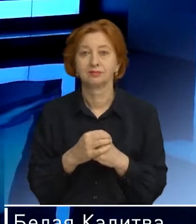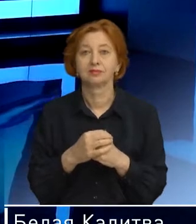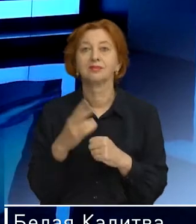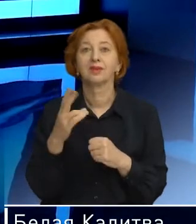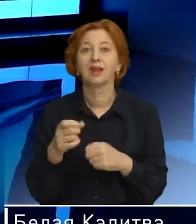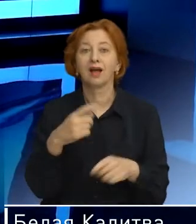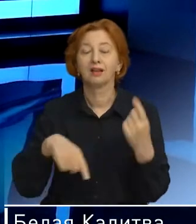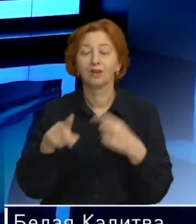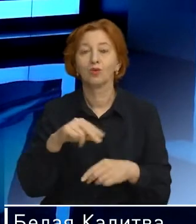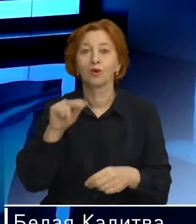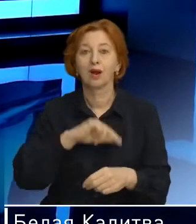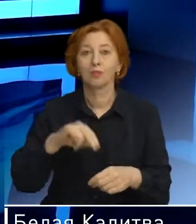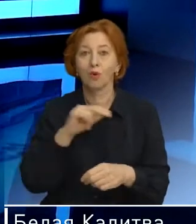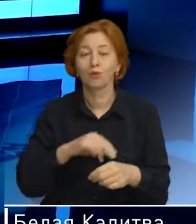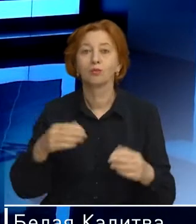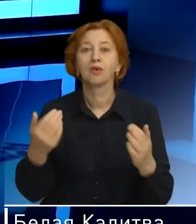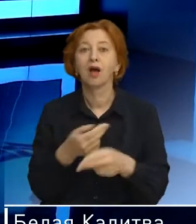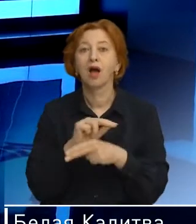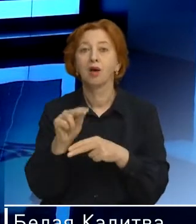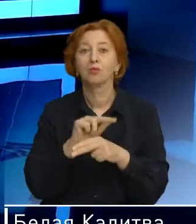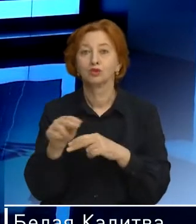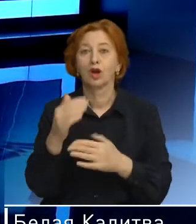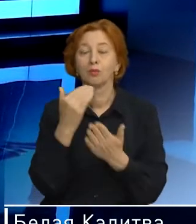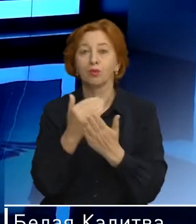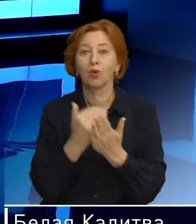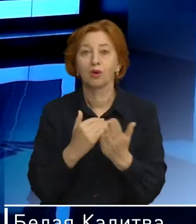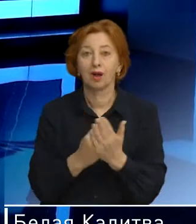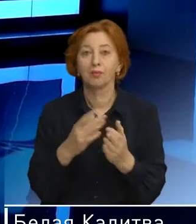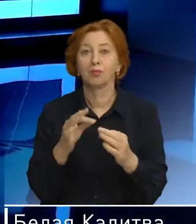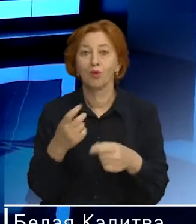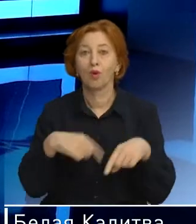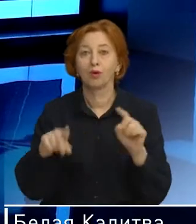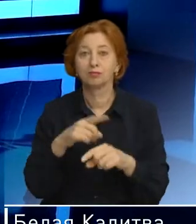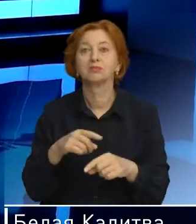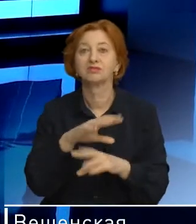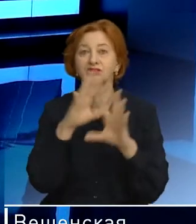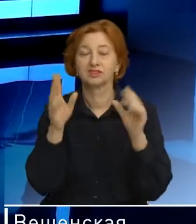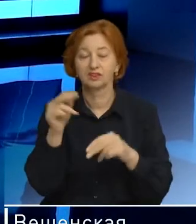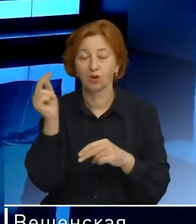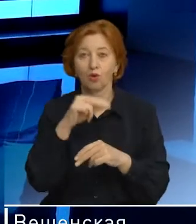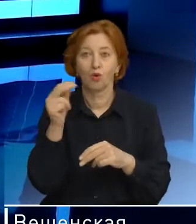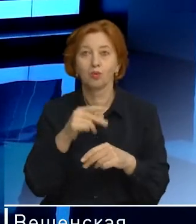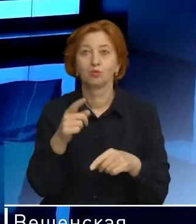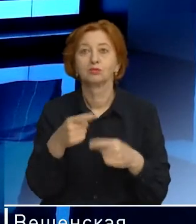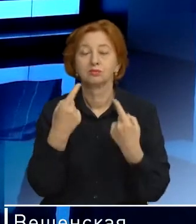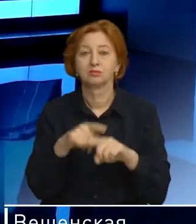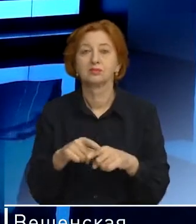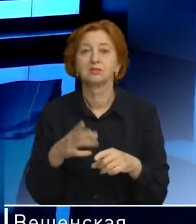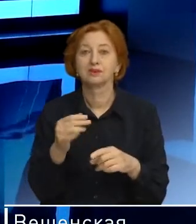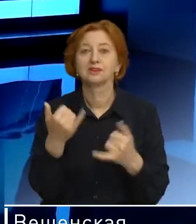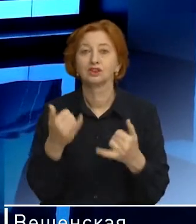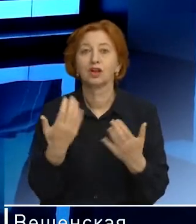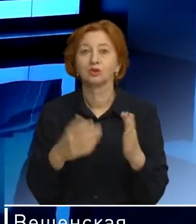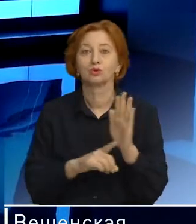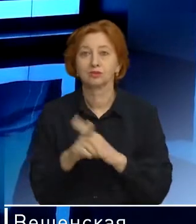На Дону идет работа по созданию двух обучающих программ по космонавтике, космическому всеобучу и курсу Chief Space Officer. Несколько